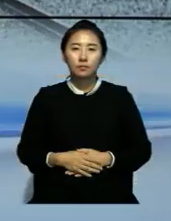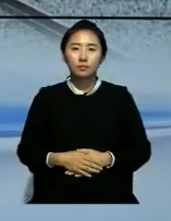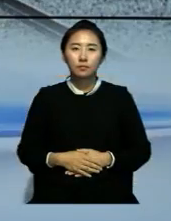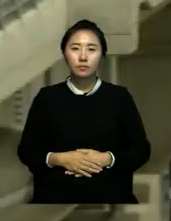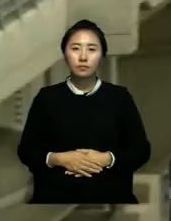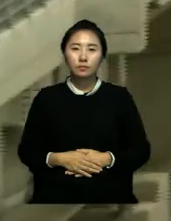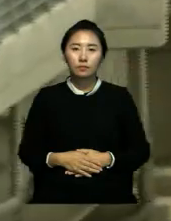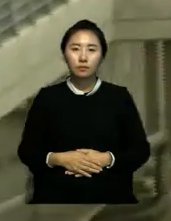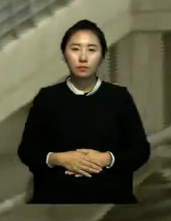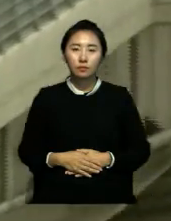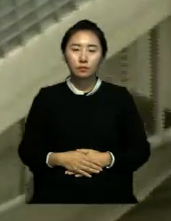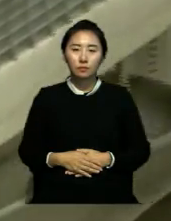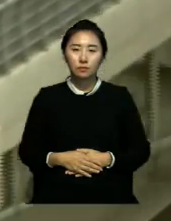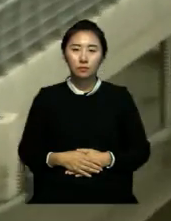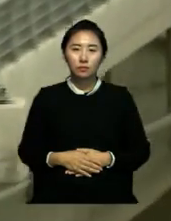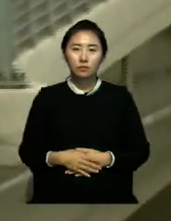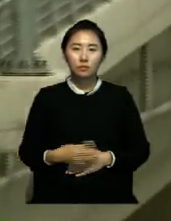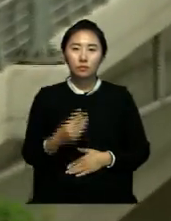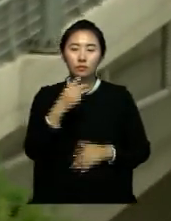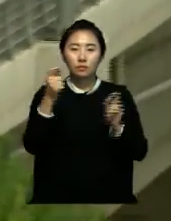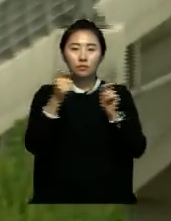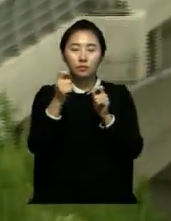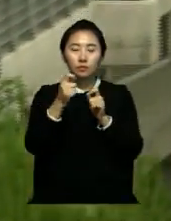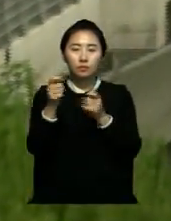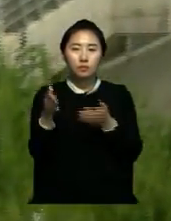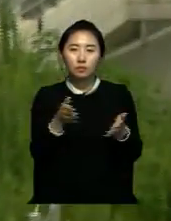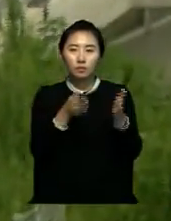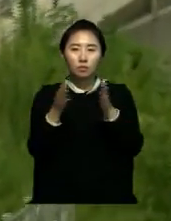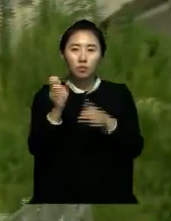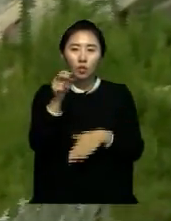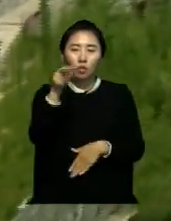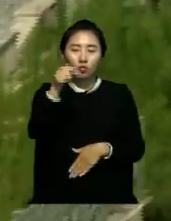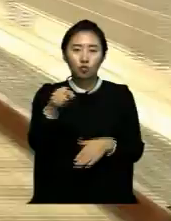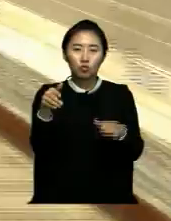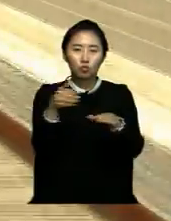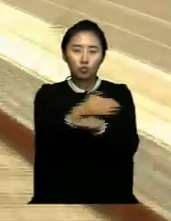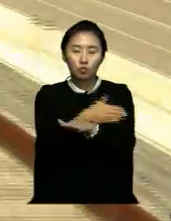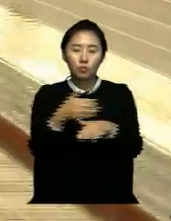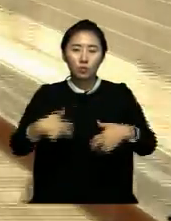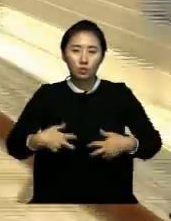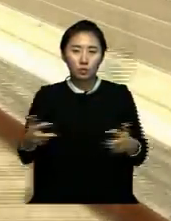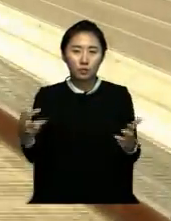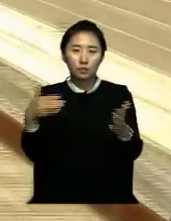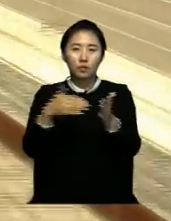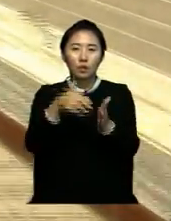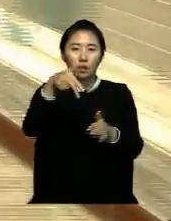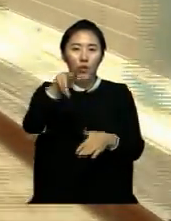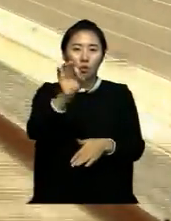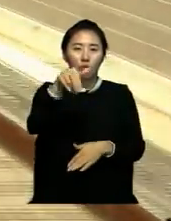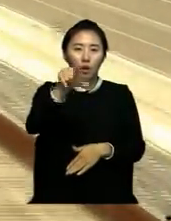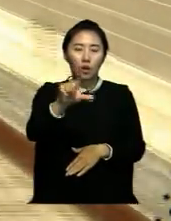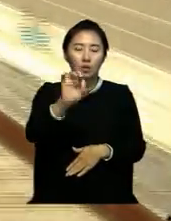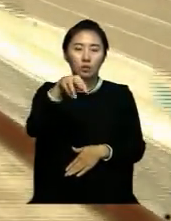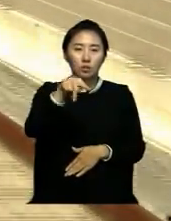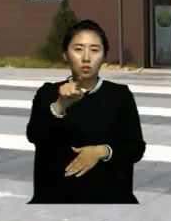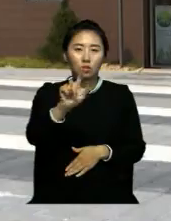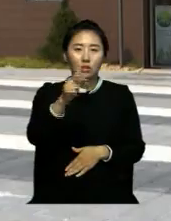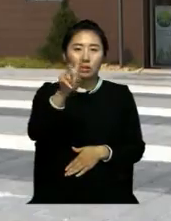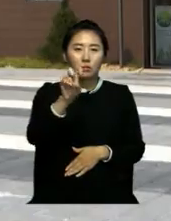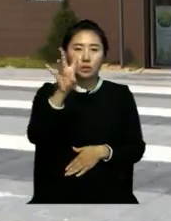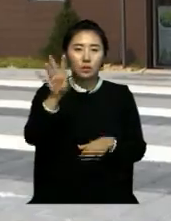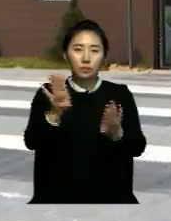기자입니다. 경기도 여주시에서 출발해 성남시까지 운행하는 복선전철, 이른바 경강선이 지난